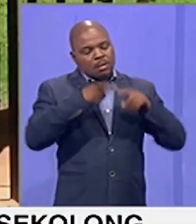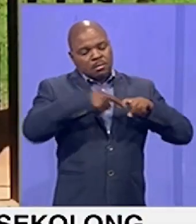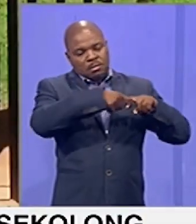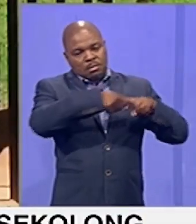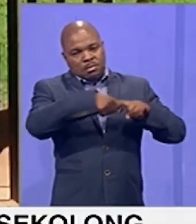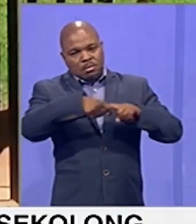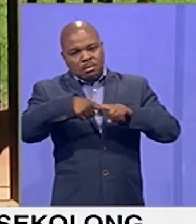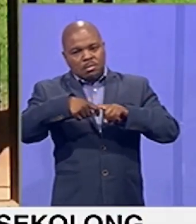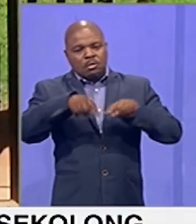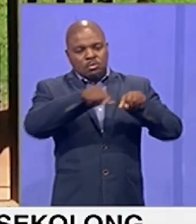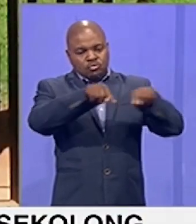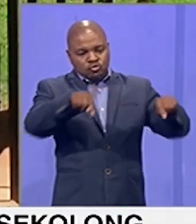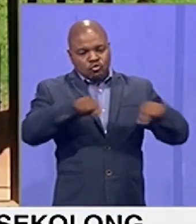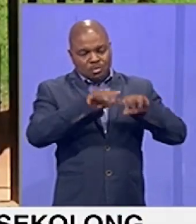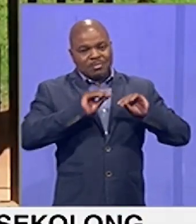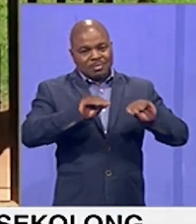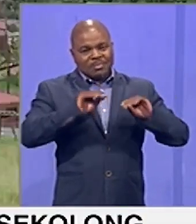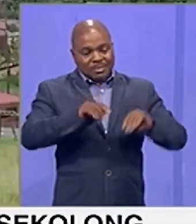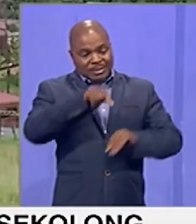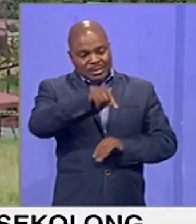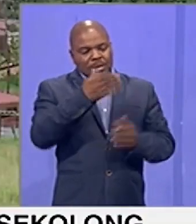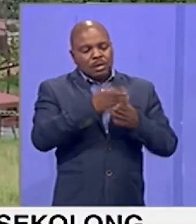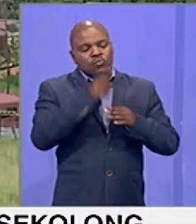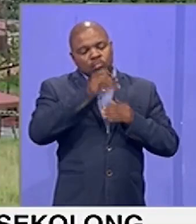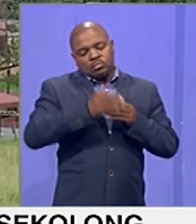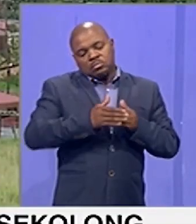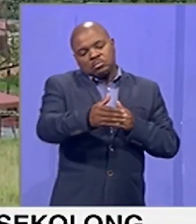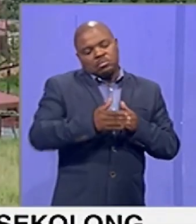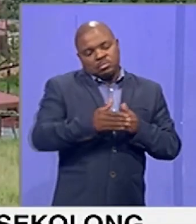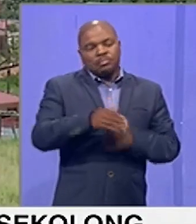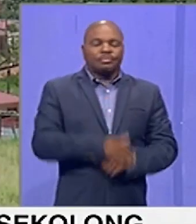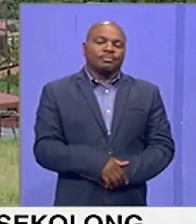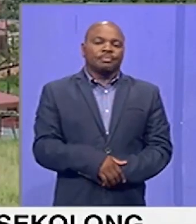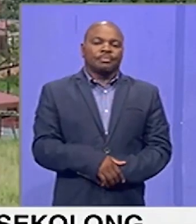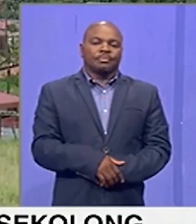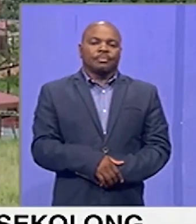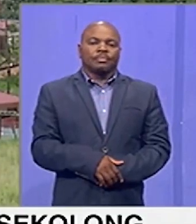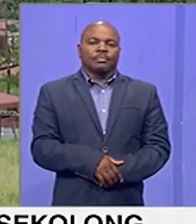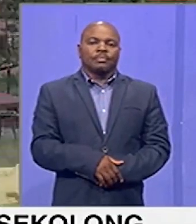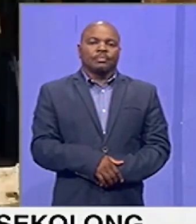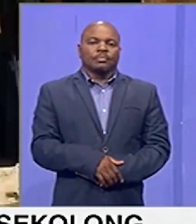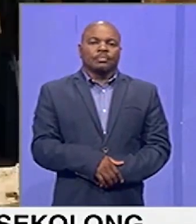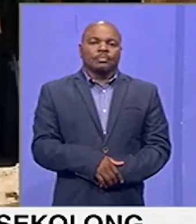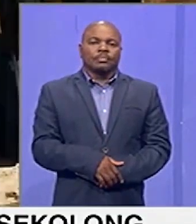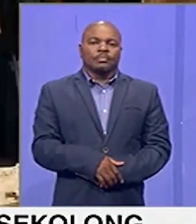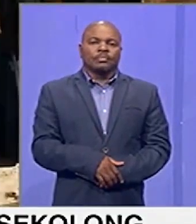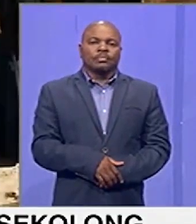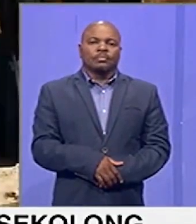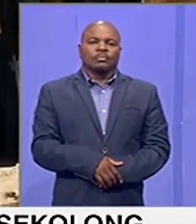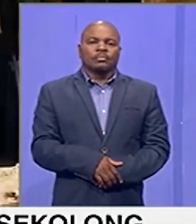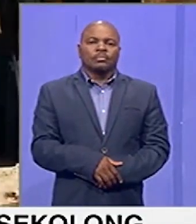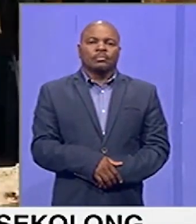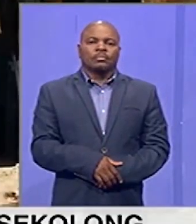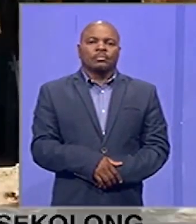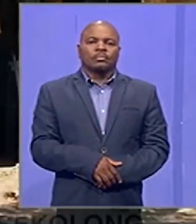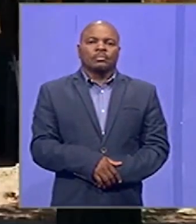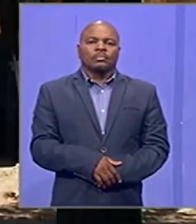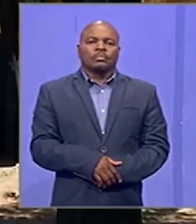kana mobile classes tseo di tla dirisiwa mo nakong e sa fediseng pelo. Ke Tebogo Phakedi wa dikgang tsa SABC mo Tigane.